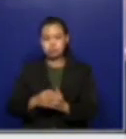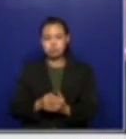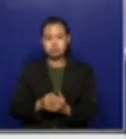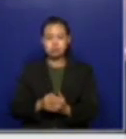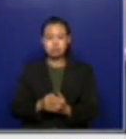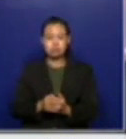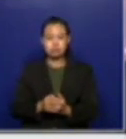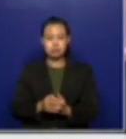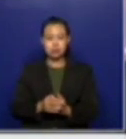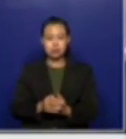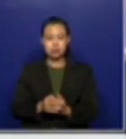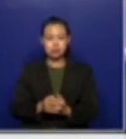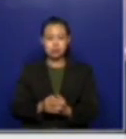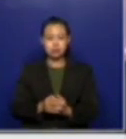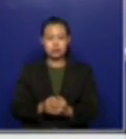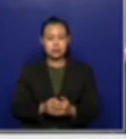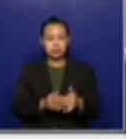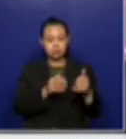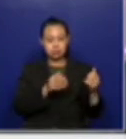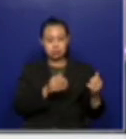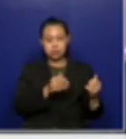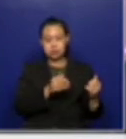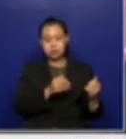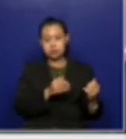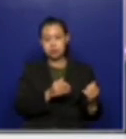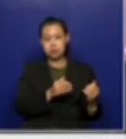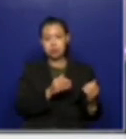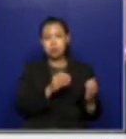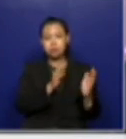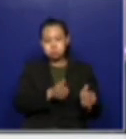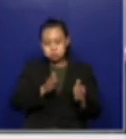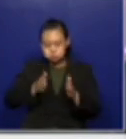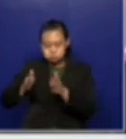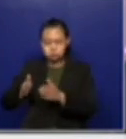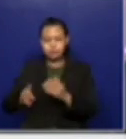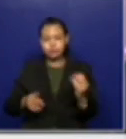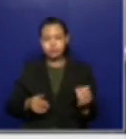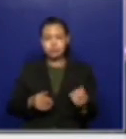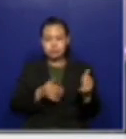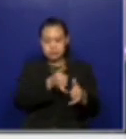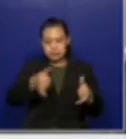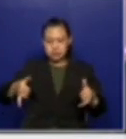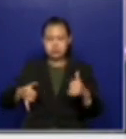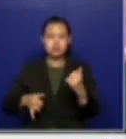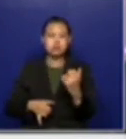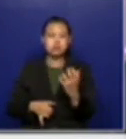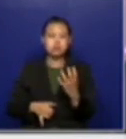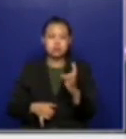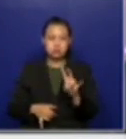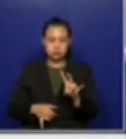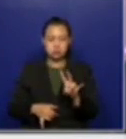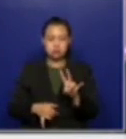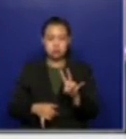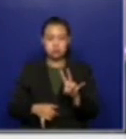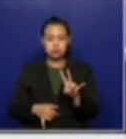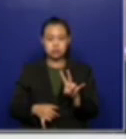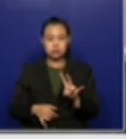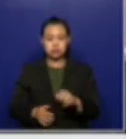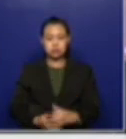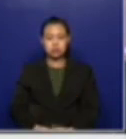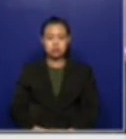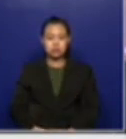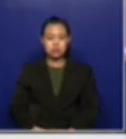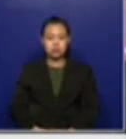คณะรวมแล้ว7รูปอันนี้คือเป็นประเด็นว่าวันนี้พระพวกนี้ศาลเขามีคำตัด